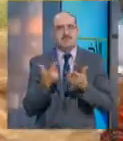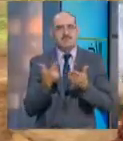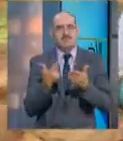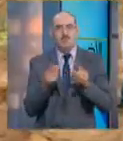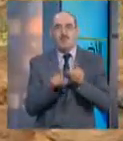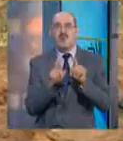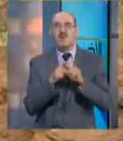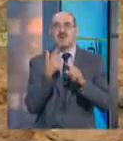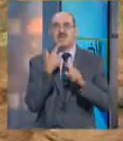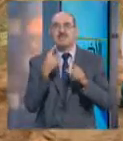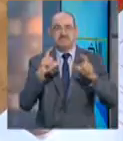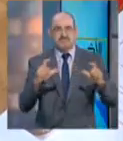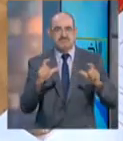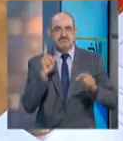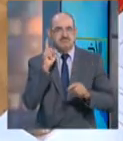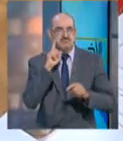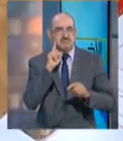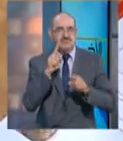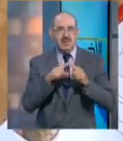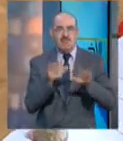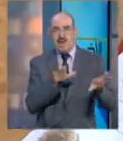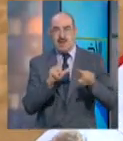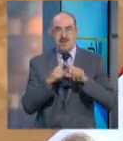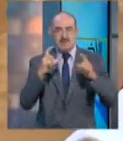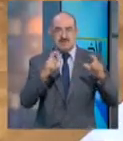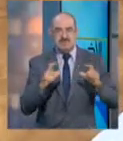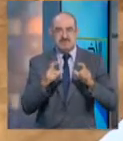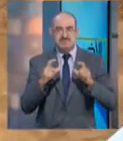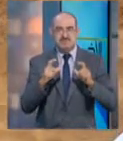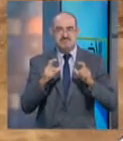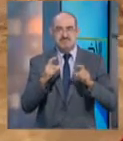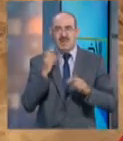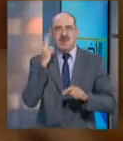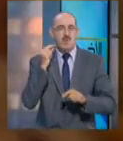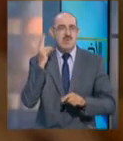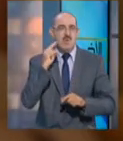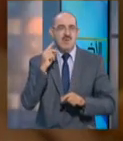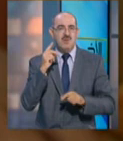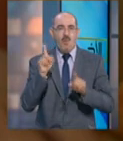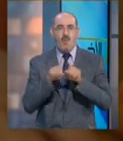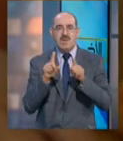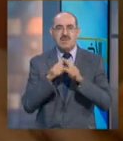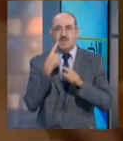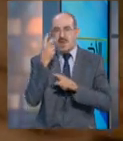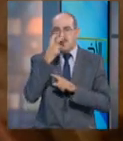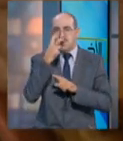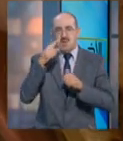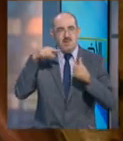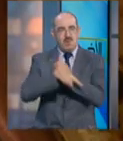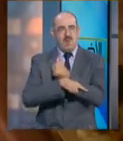وتتنافس هذه النسوة على تقديم أطباق شعبية تقليدية ضاربة في عمق تاريخ